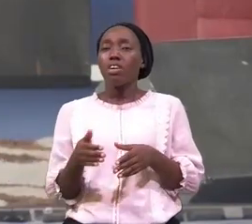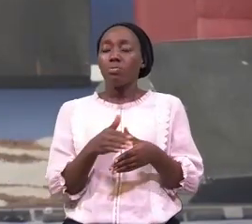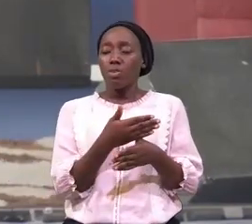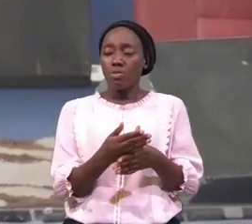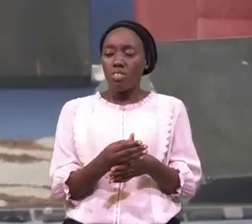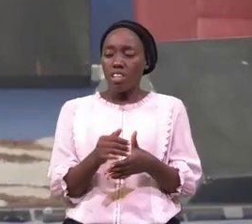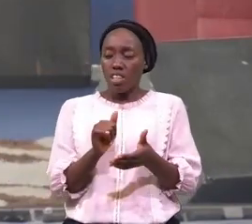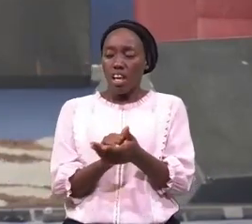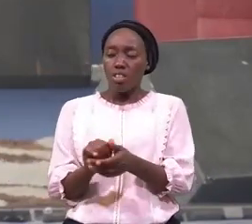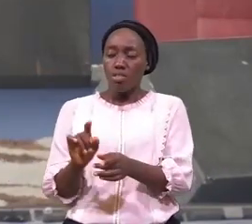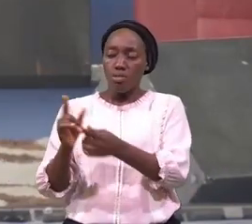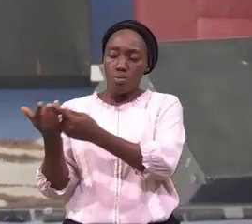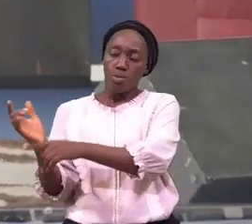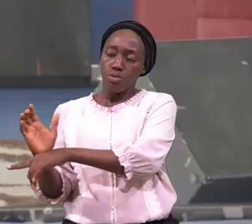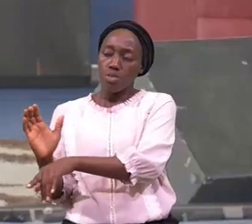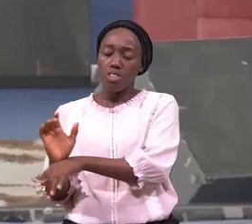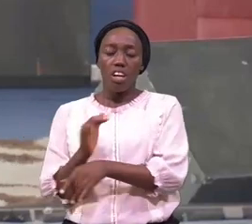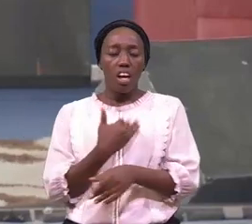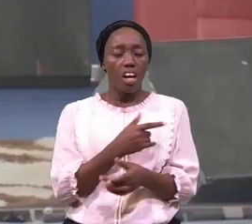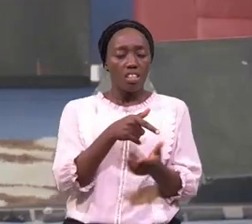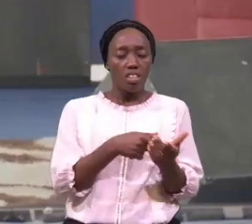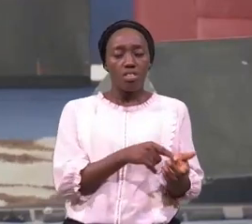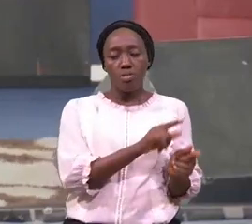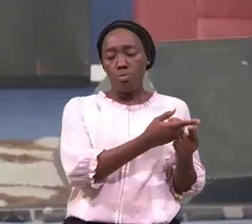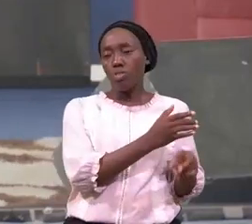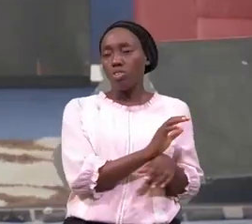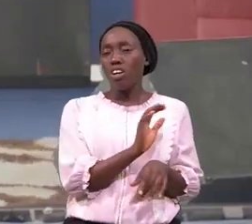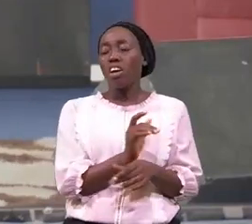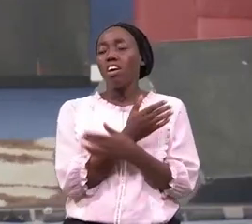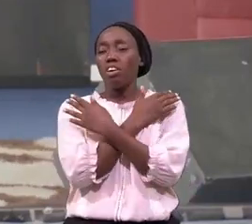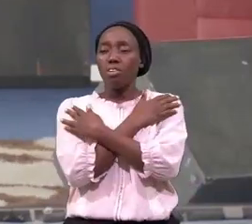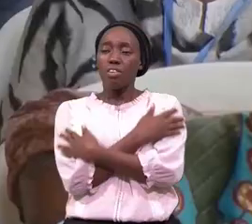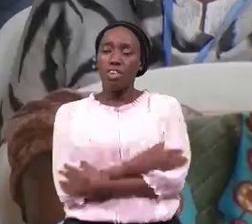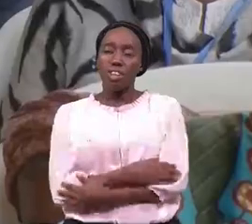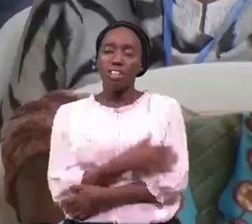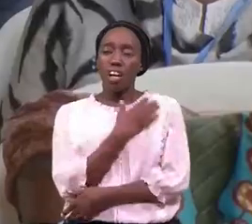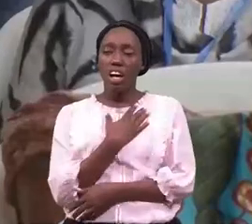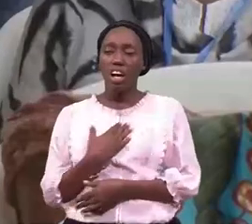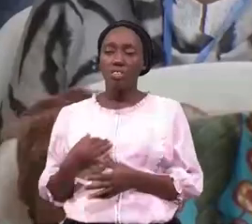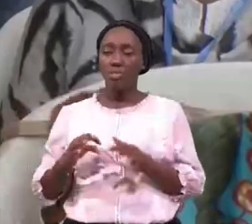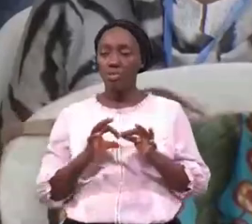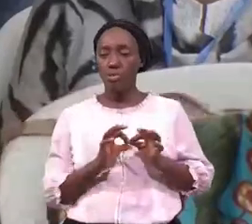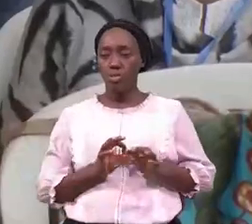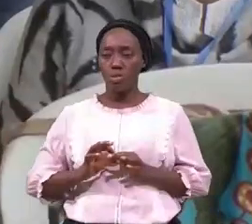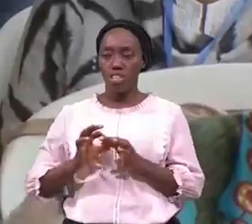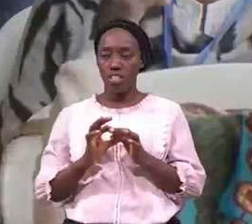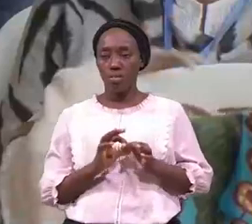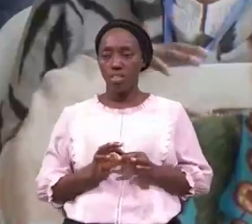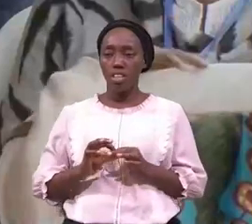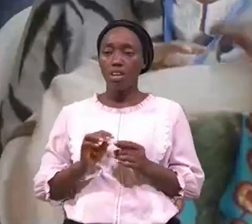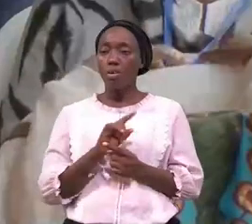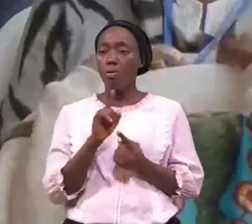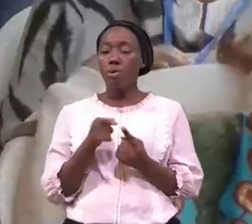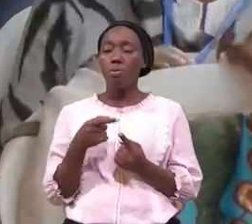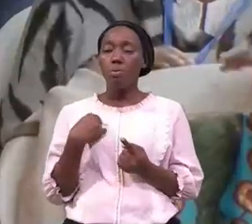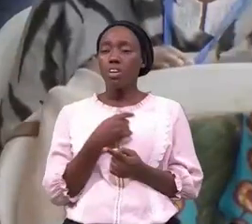Le repos et la paix entre telle branche et telle autre branche. Le repos et l'unité. Quand nous